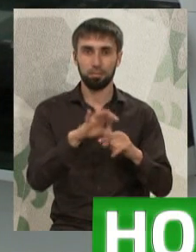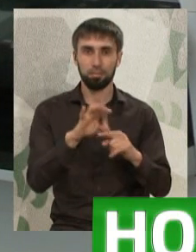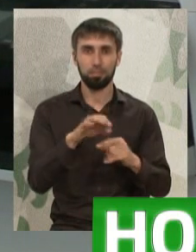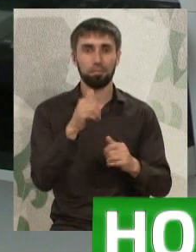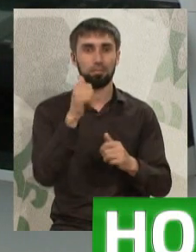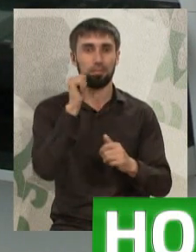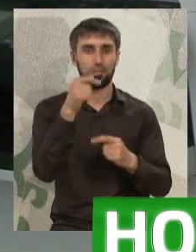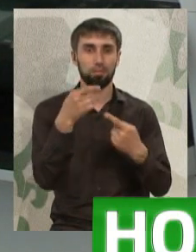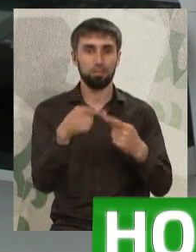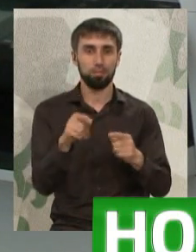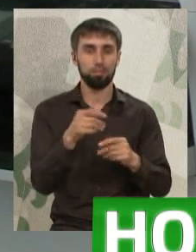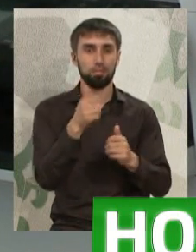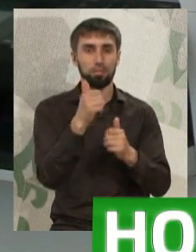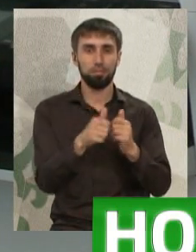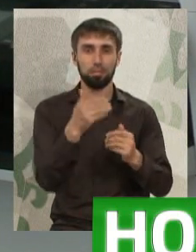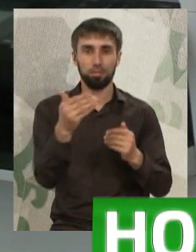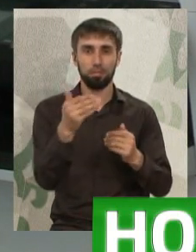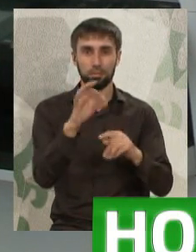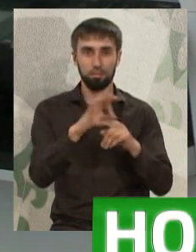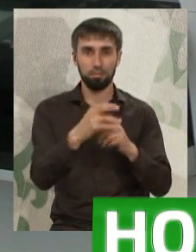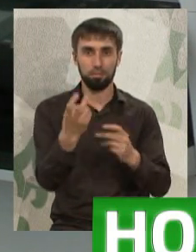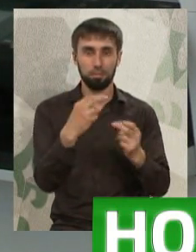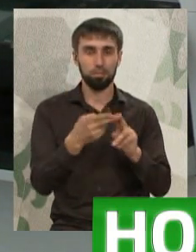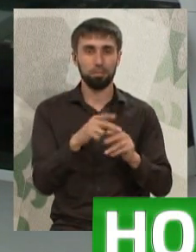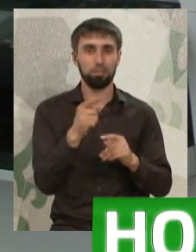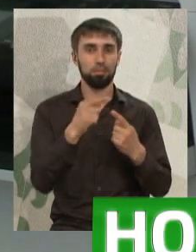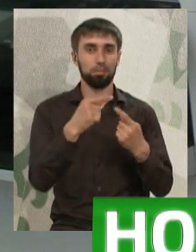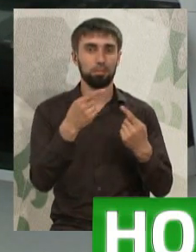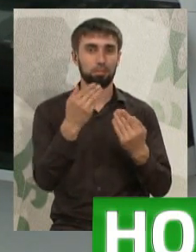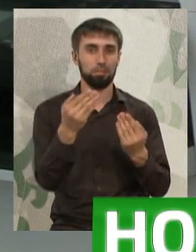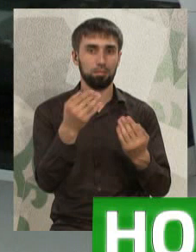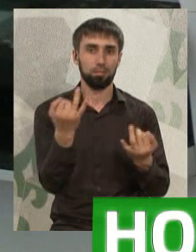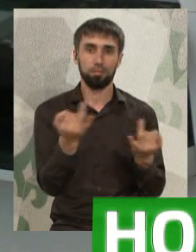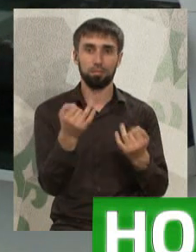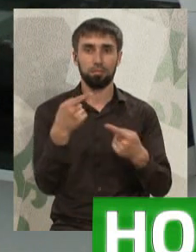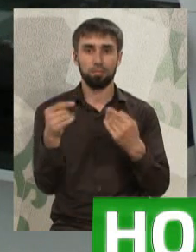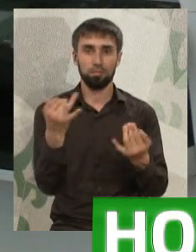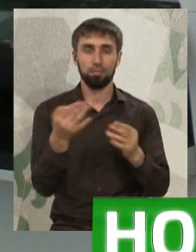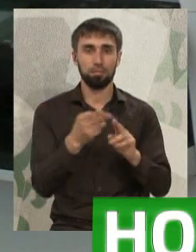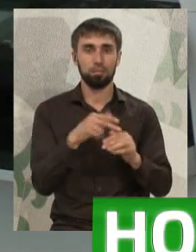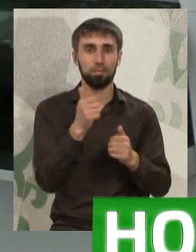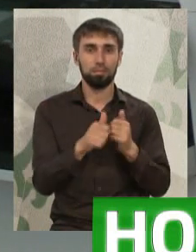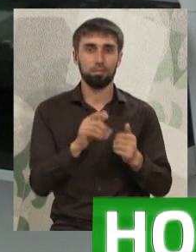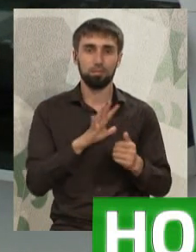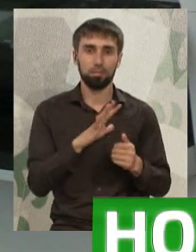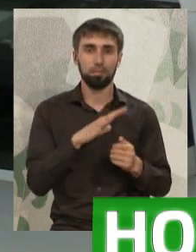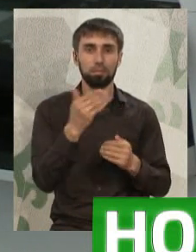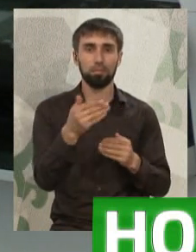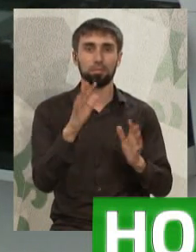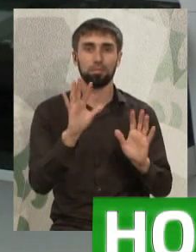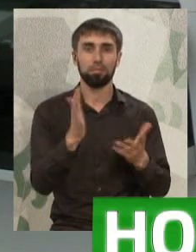больной по-своему интересен, по-своему. Каждому хочется вытянуться из того, что вот попало на него,